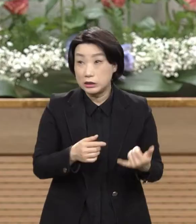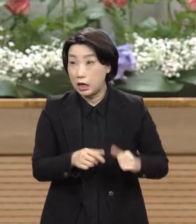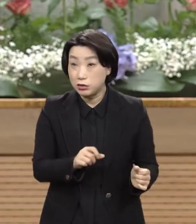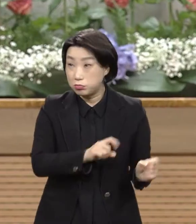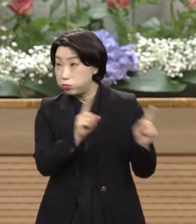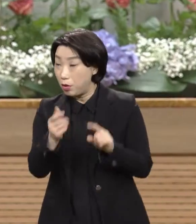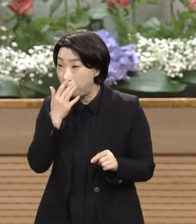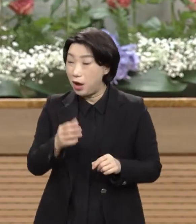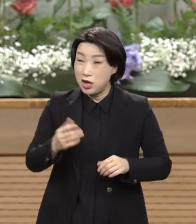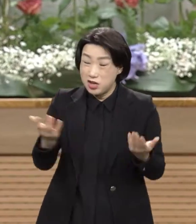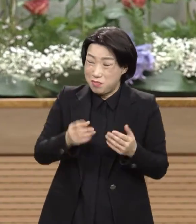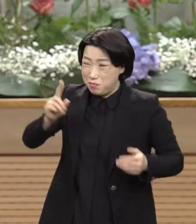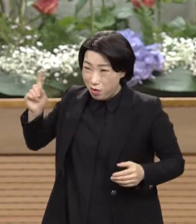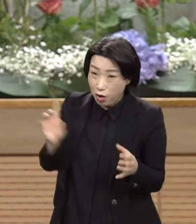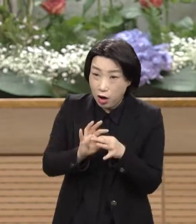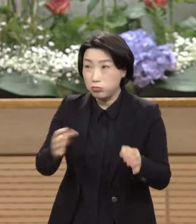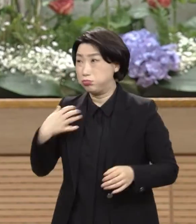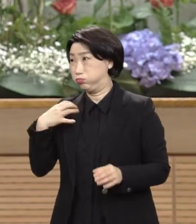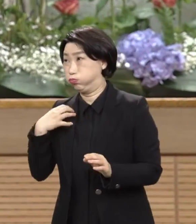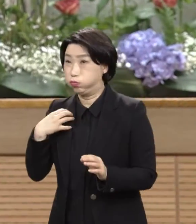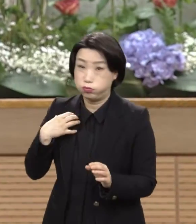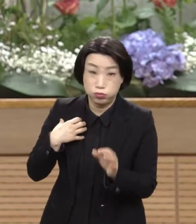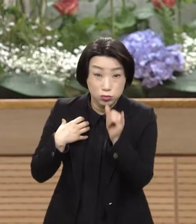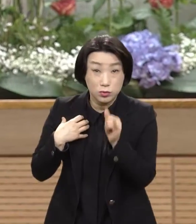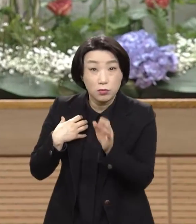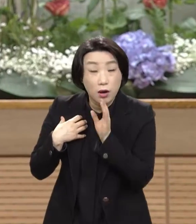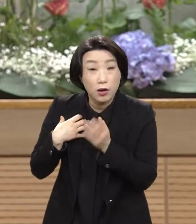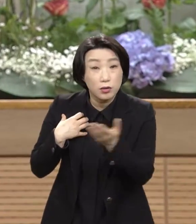한다면 무엇이라도 하겠다. 살리기 위해서.